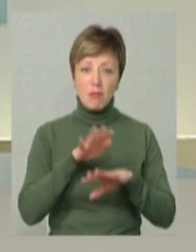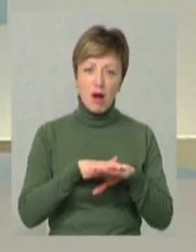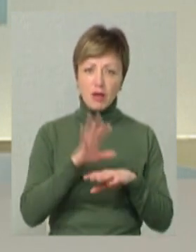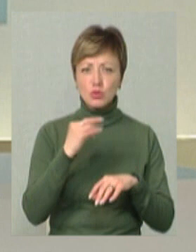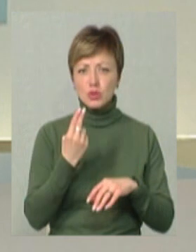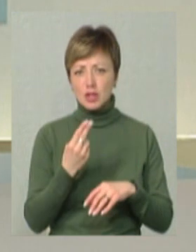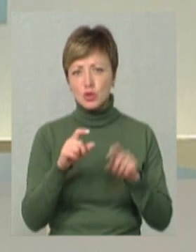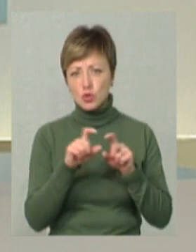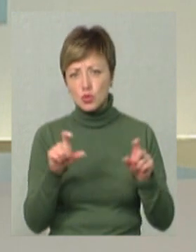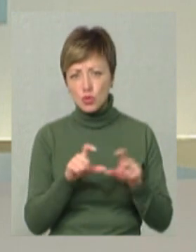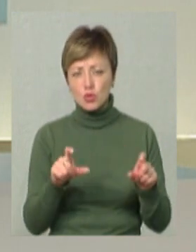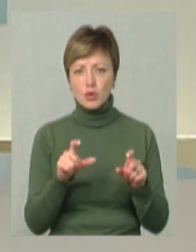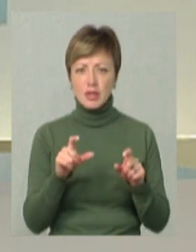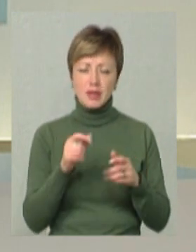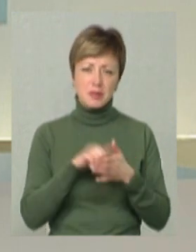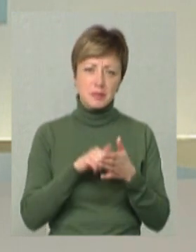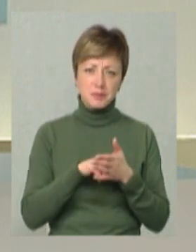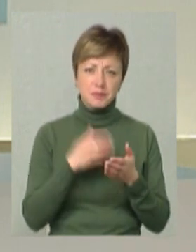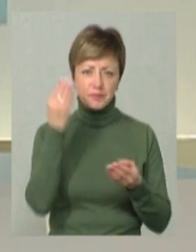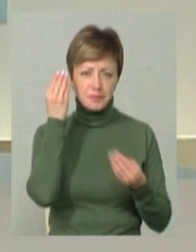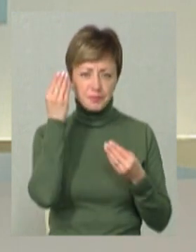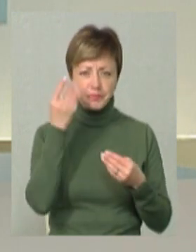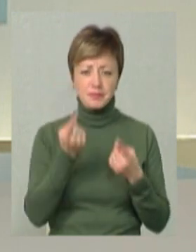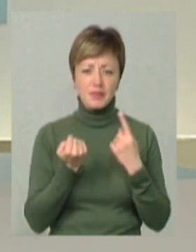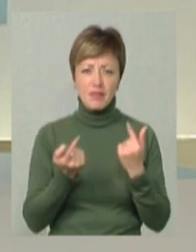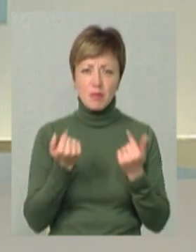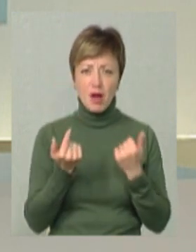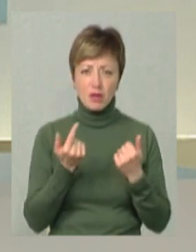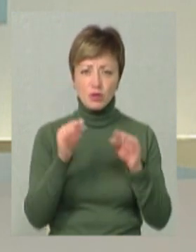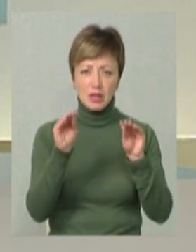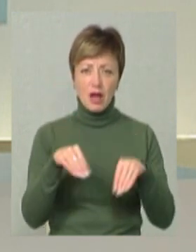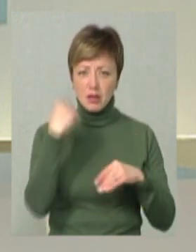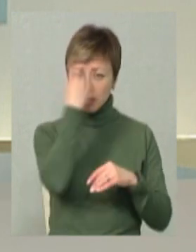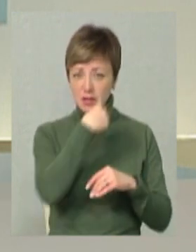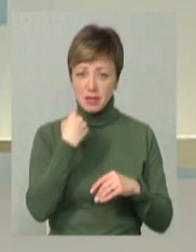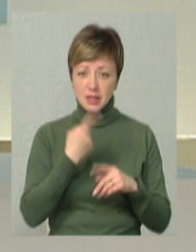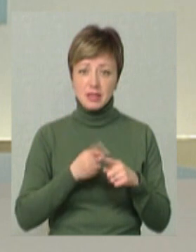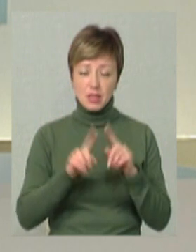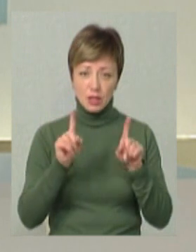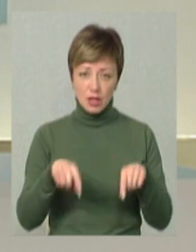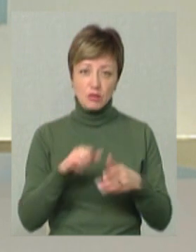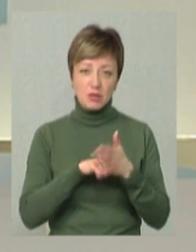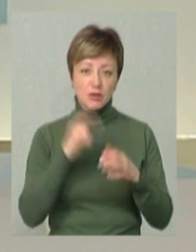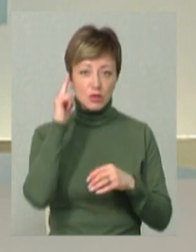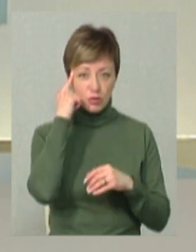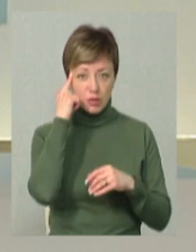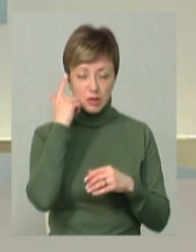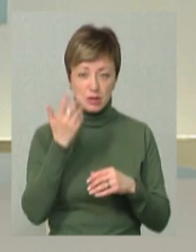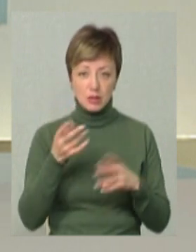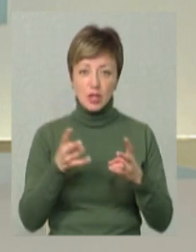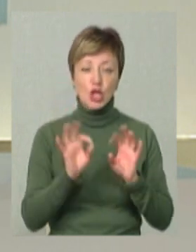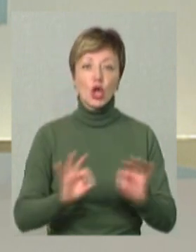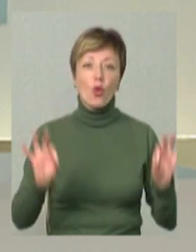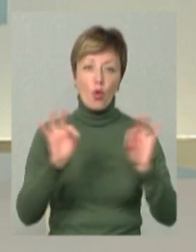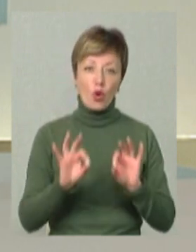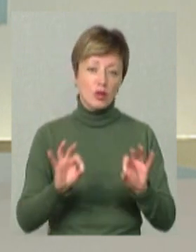банків, соціальних структур і під цим приводом у вас виманюють ваші персональні дані, це теж привод замислитися.